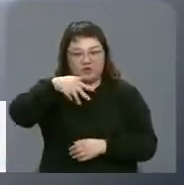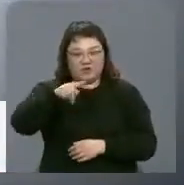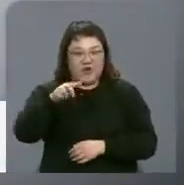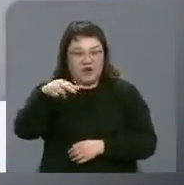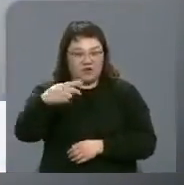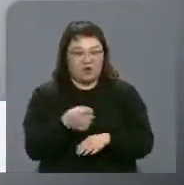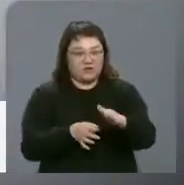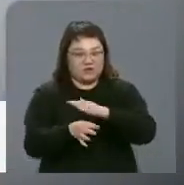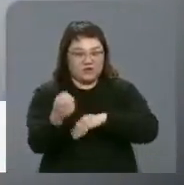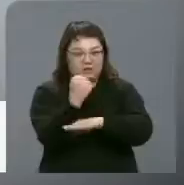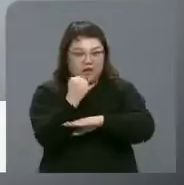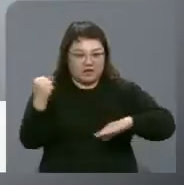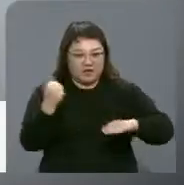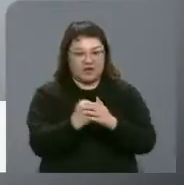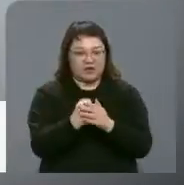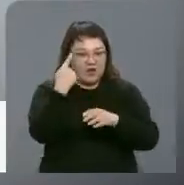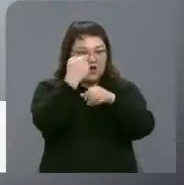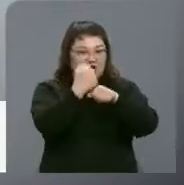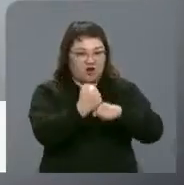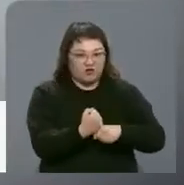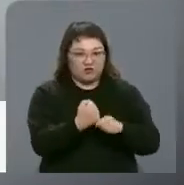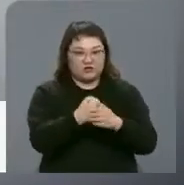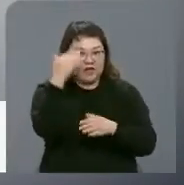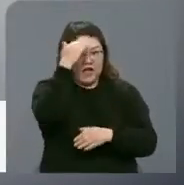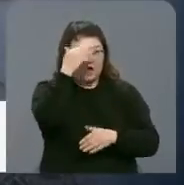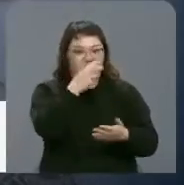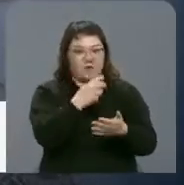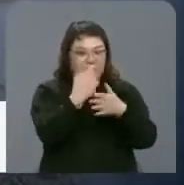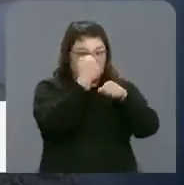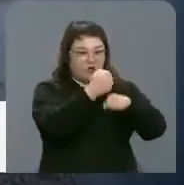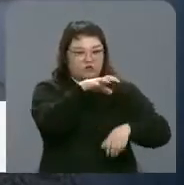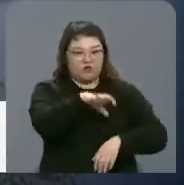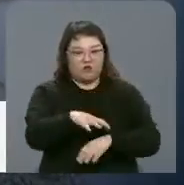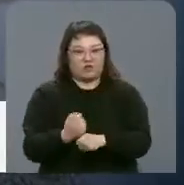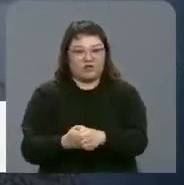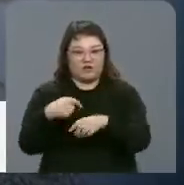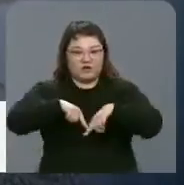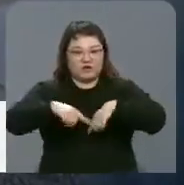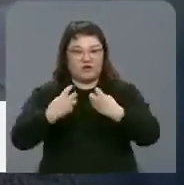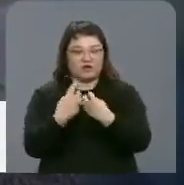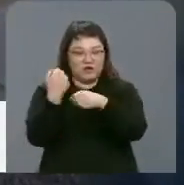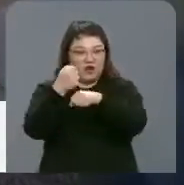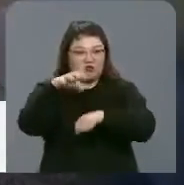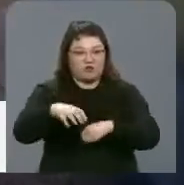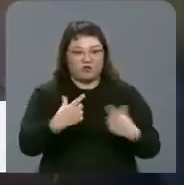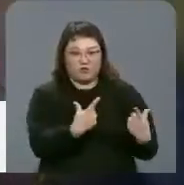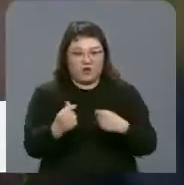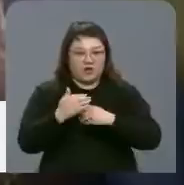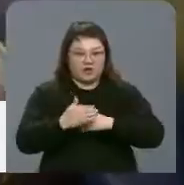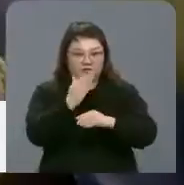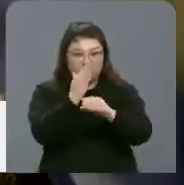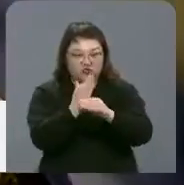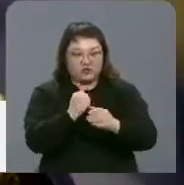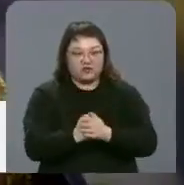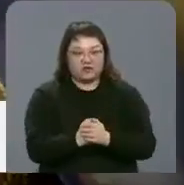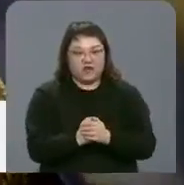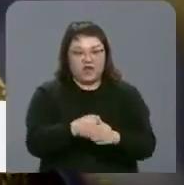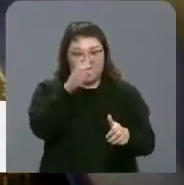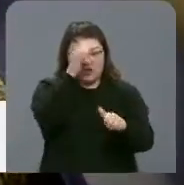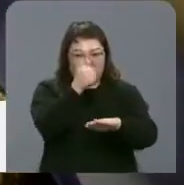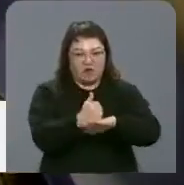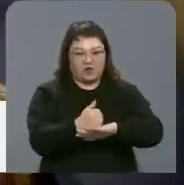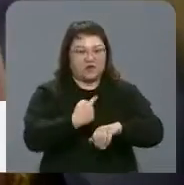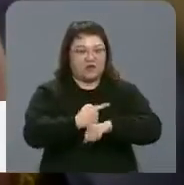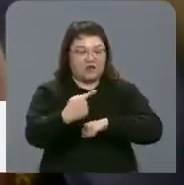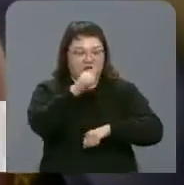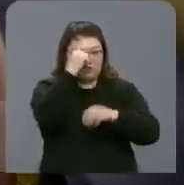기준과 방식 등을 위한 연구 용역은 한국법제연구원과 형사정책연구원이 공동으로 진행하고 있는데 용역 결과는 내년도